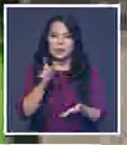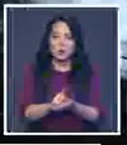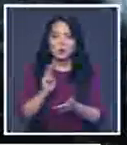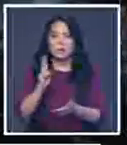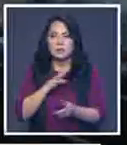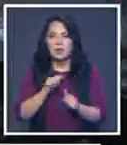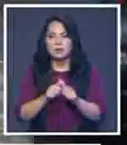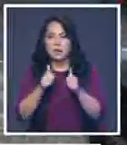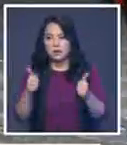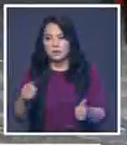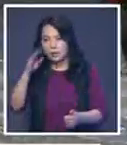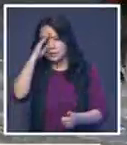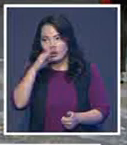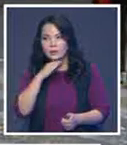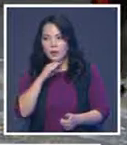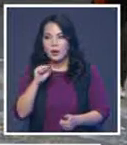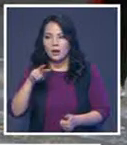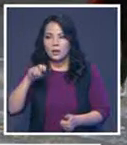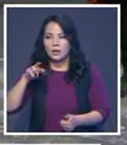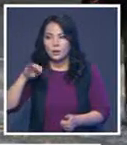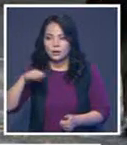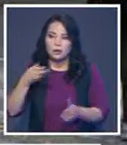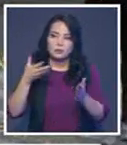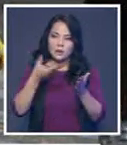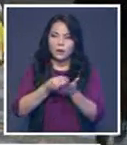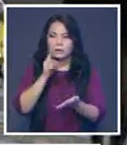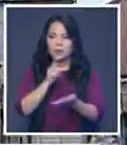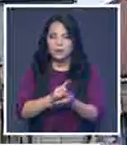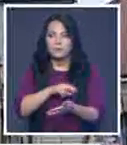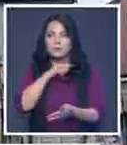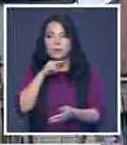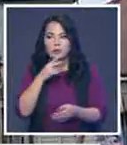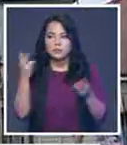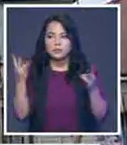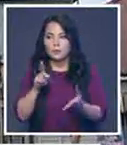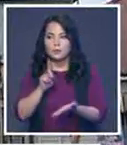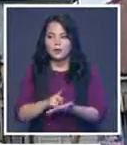бастысы алимент әкелерді жаппай жазаға тарту емес, қарызын өтеуге қарайласу